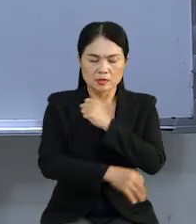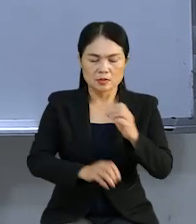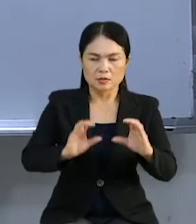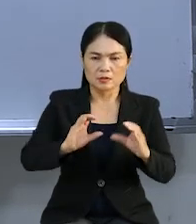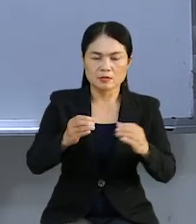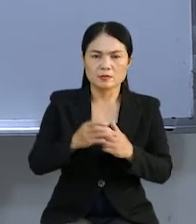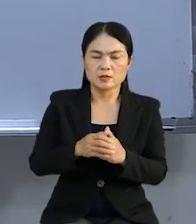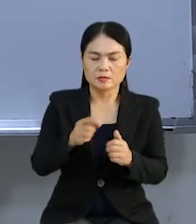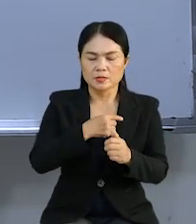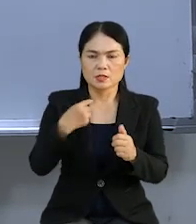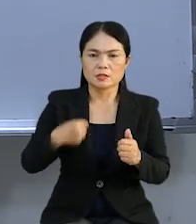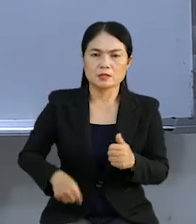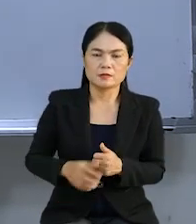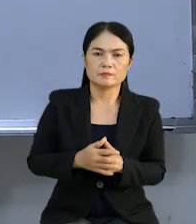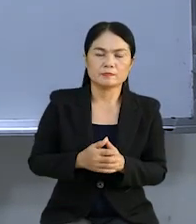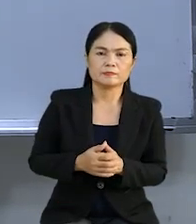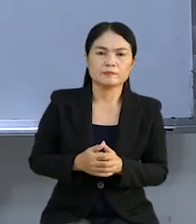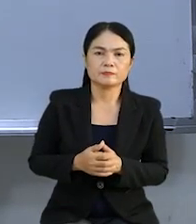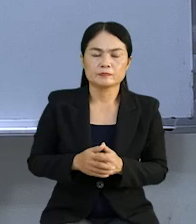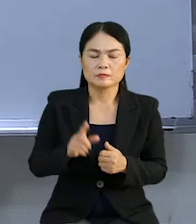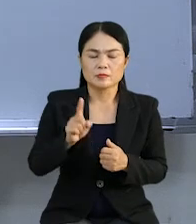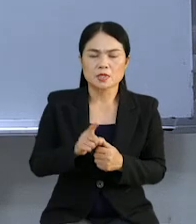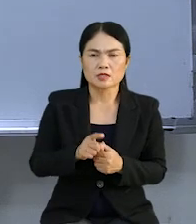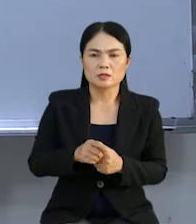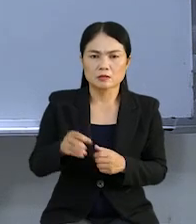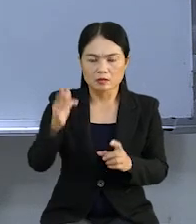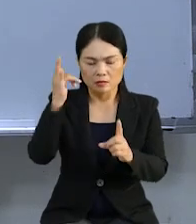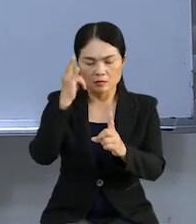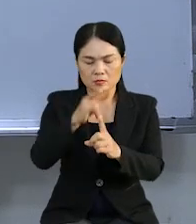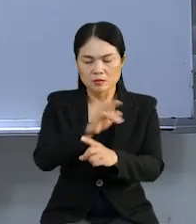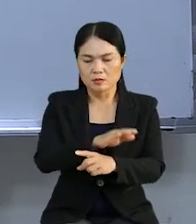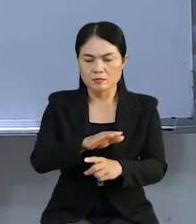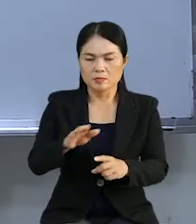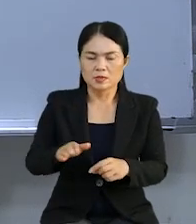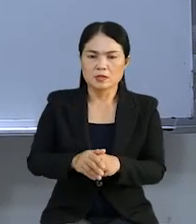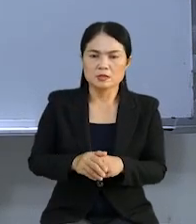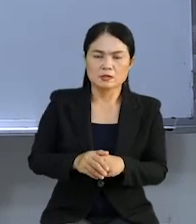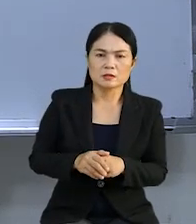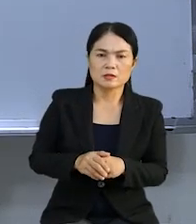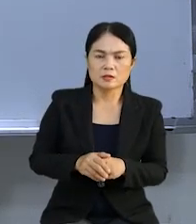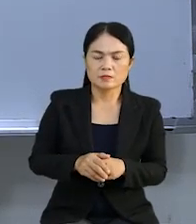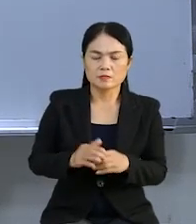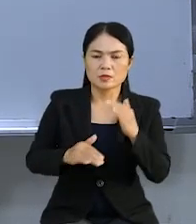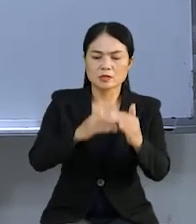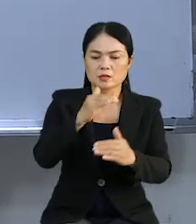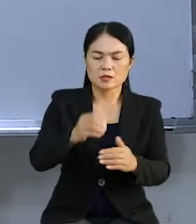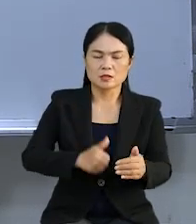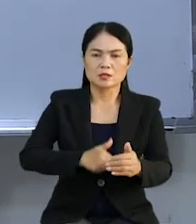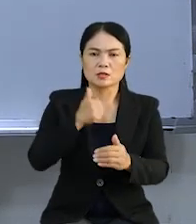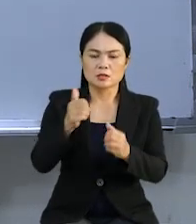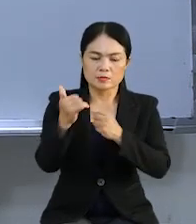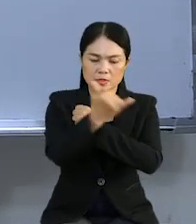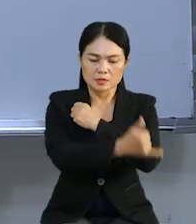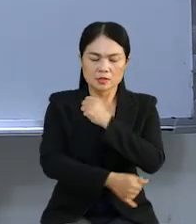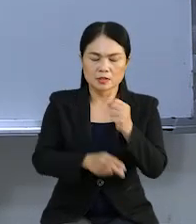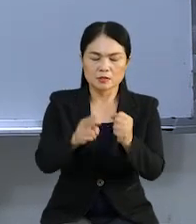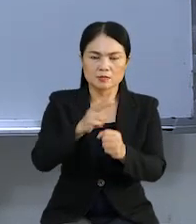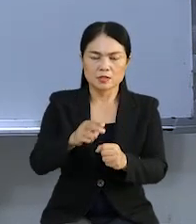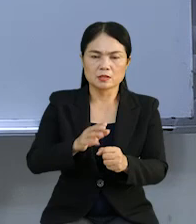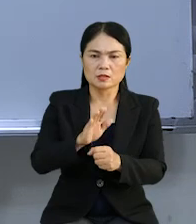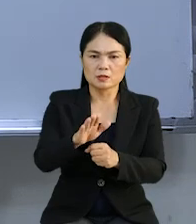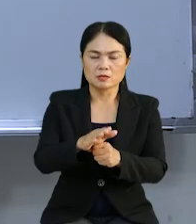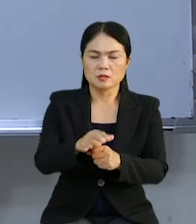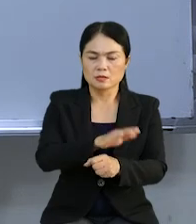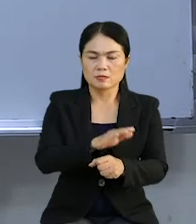รมหุ่นจันบาทมวยเทียบคือมีโกบมนองไอโกนนะมีมัตนาเพียบจมพัวประเทศจีดขลุ่นนะ